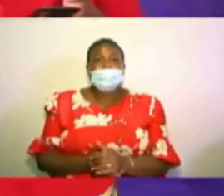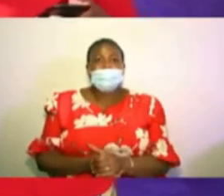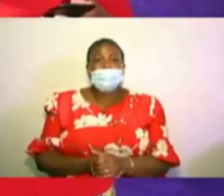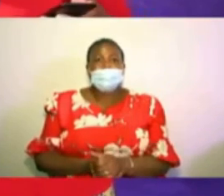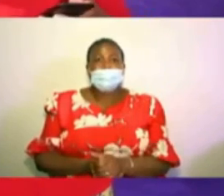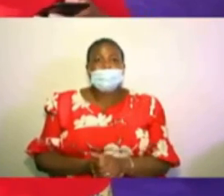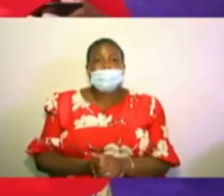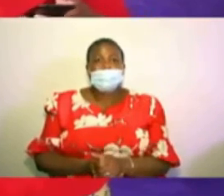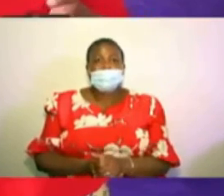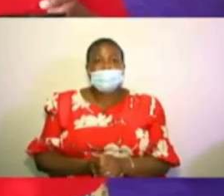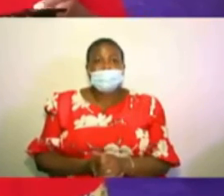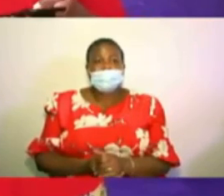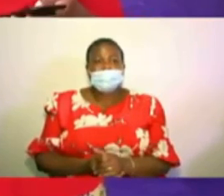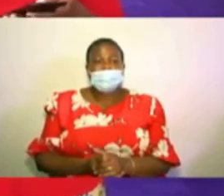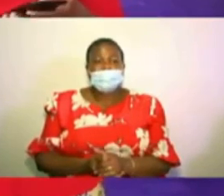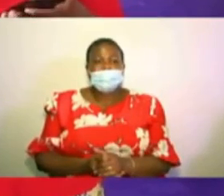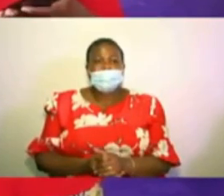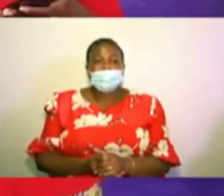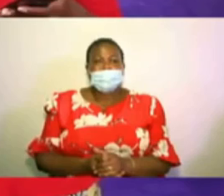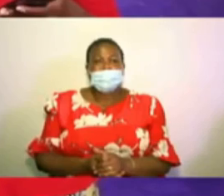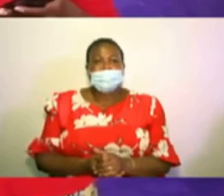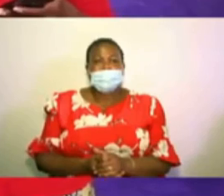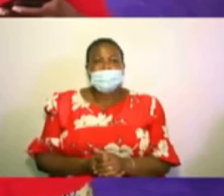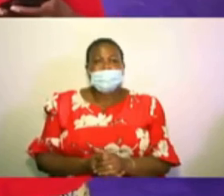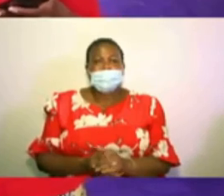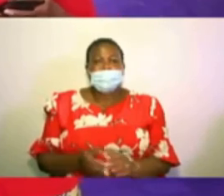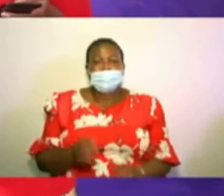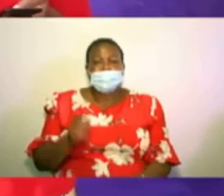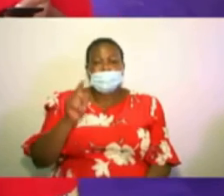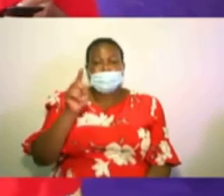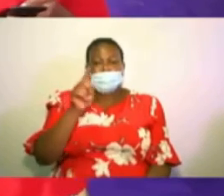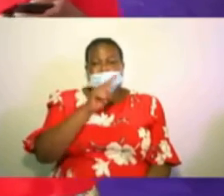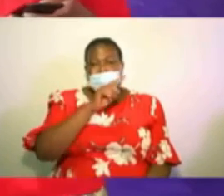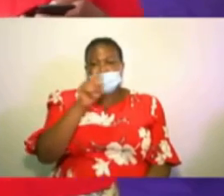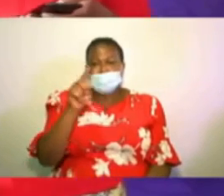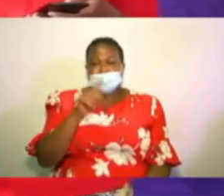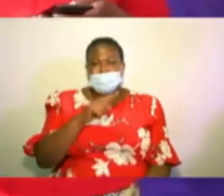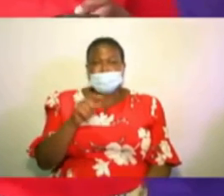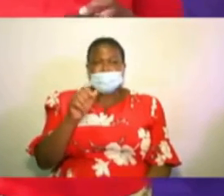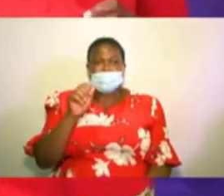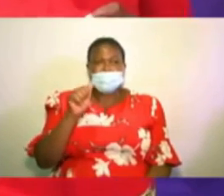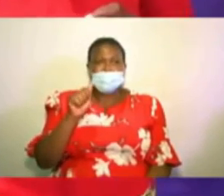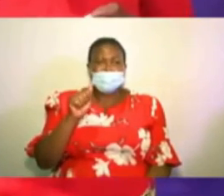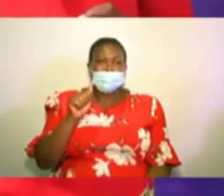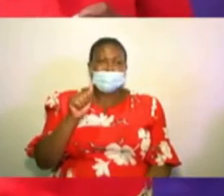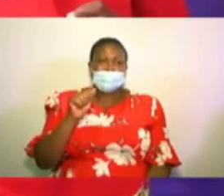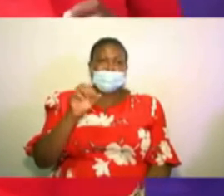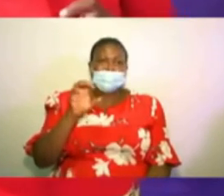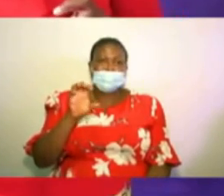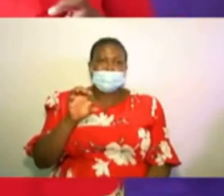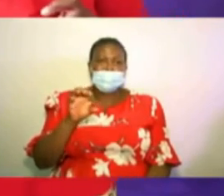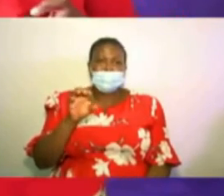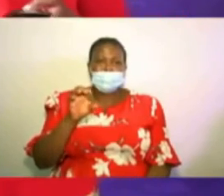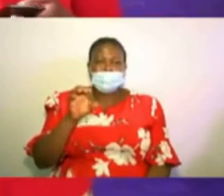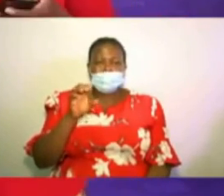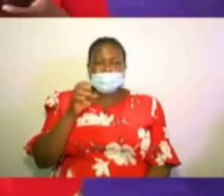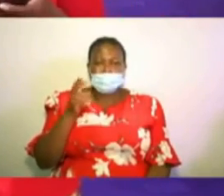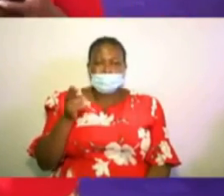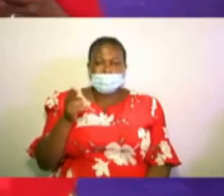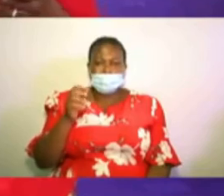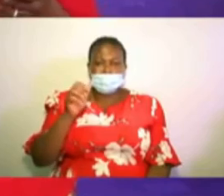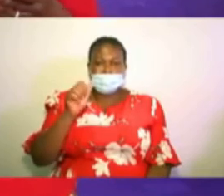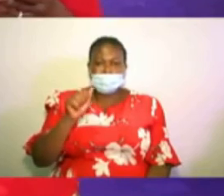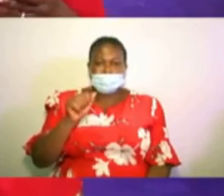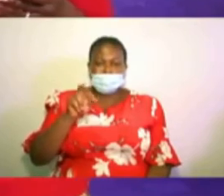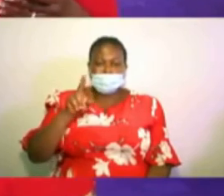passage in Zechariah 4:6. Je vais lire ce passage connu dans Zacharie chapitre 4, le verset